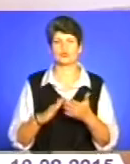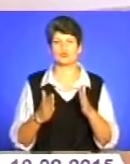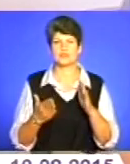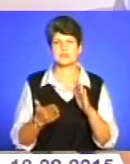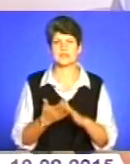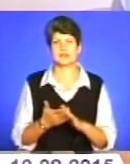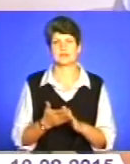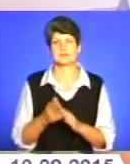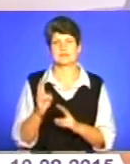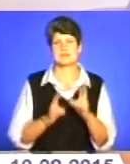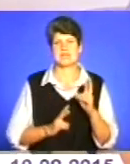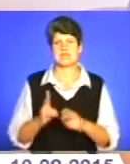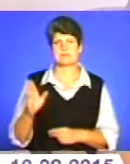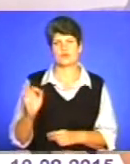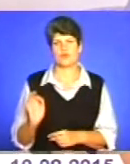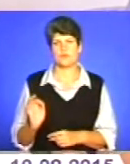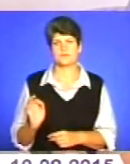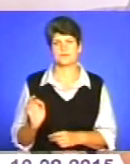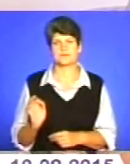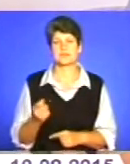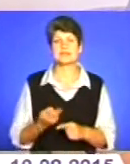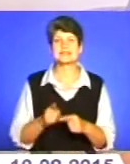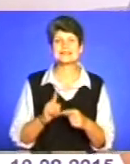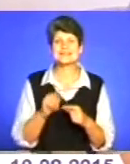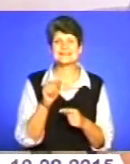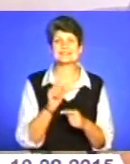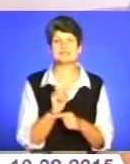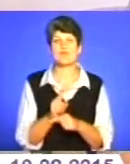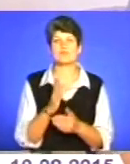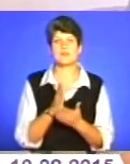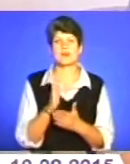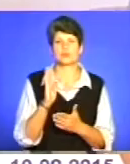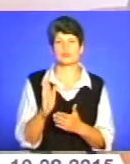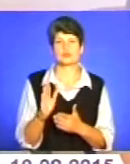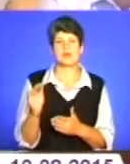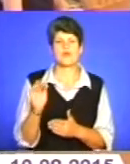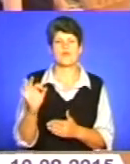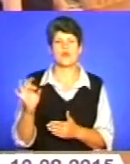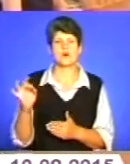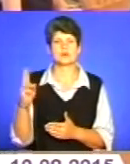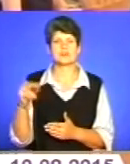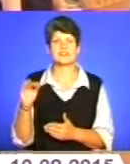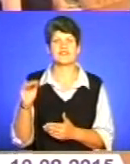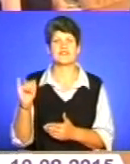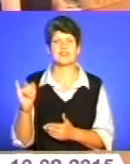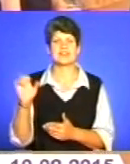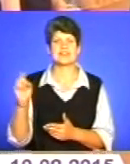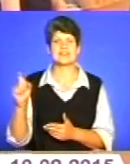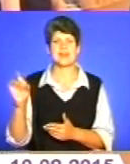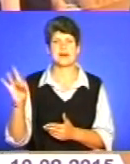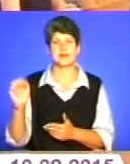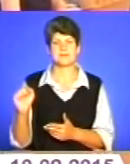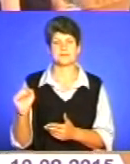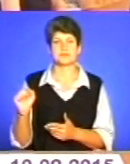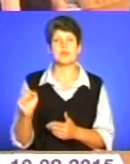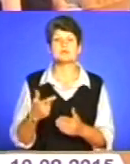кондиції підприємство. І це, ну, ці замовлення мають бути для Porsche Cayenne. Екхард Біструм запевнив також, що з